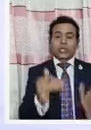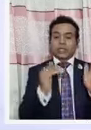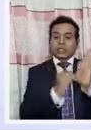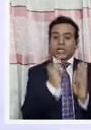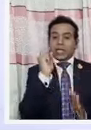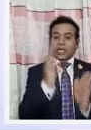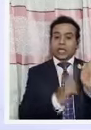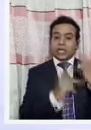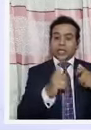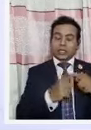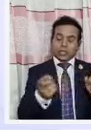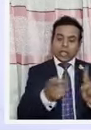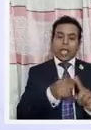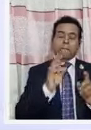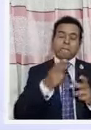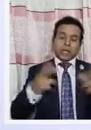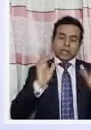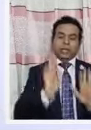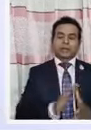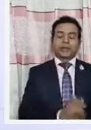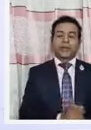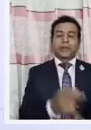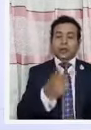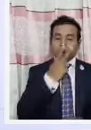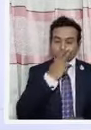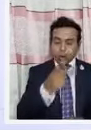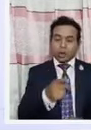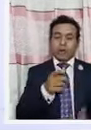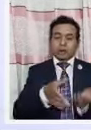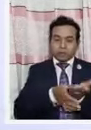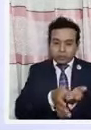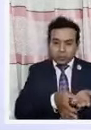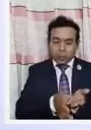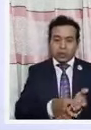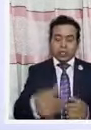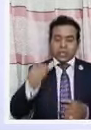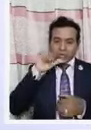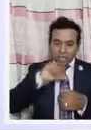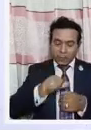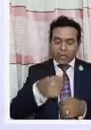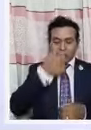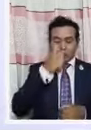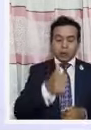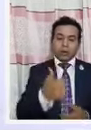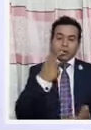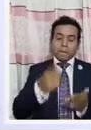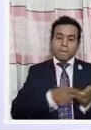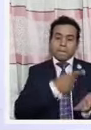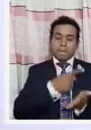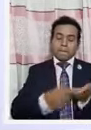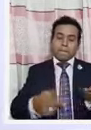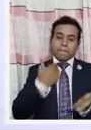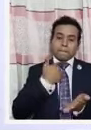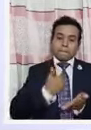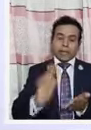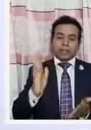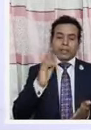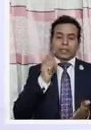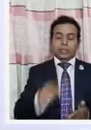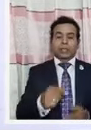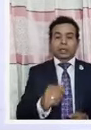যায় তাছাড়াও ধূমপান যে তামাক এবং তামাকজাত পণ্য যে কোনো